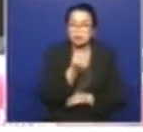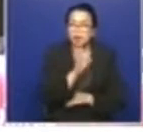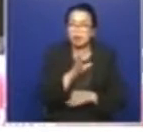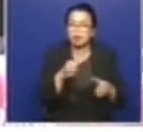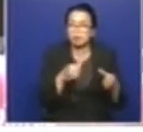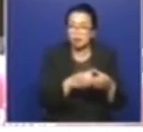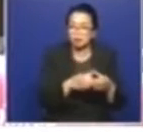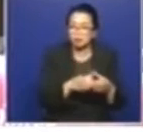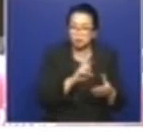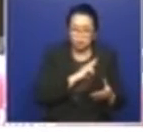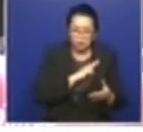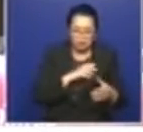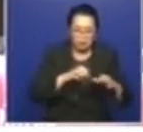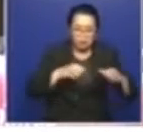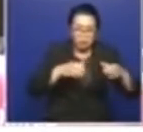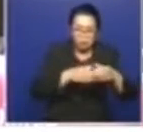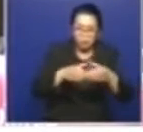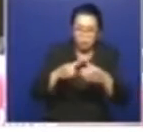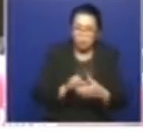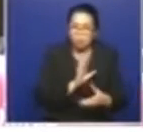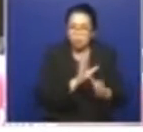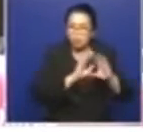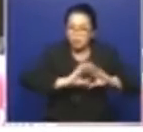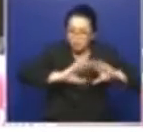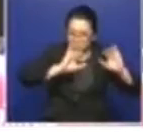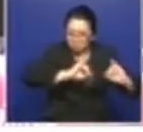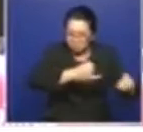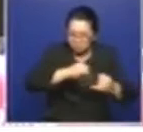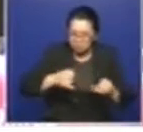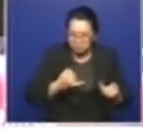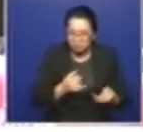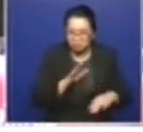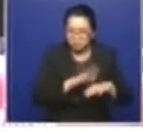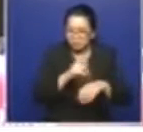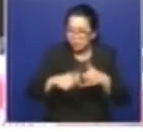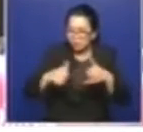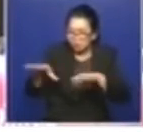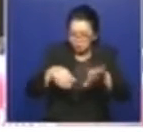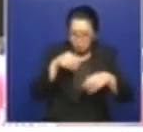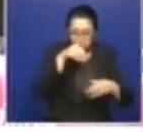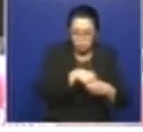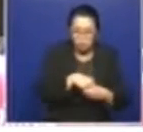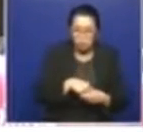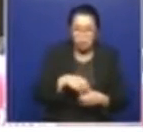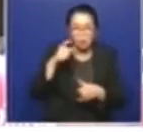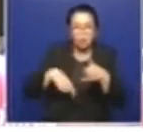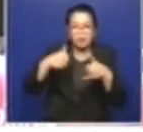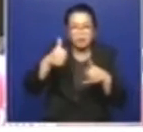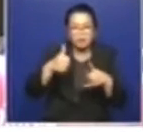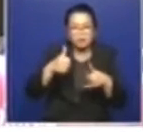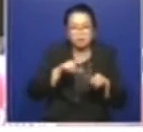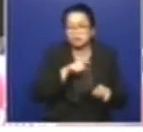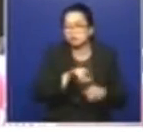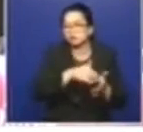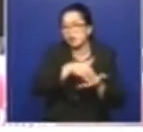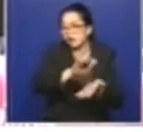องท่านก็มาขัดแข้งขัดขาแล้วจนวันนี้ไปหาคนดีๆมาเขาก็ไม่อยู่ด้วยคนดีกลุ่มหนึ่งของท่านก็ต้องถูก